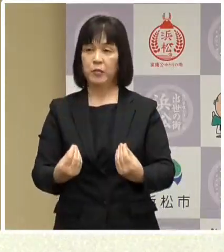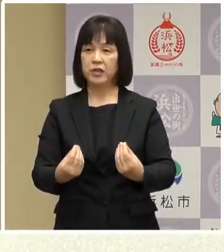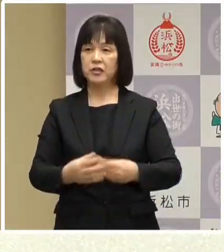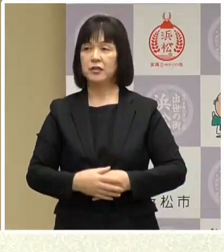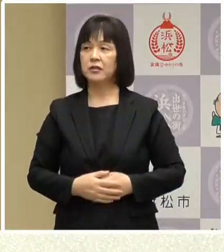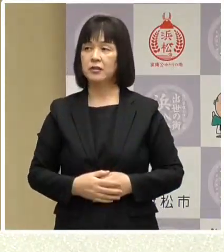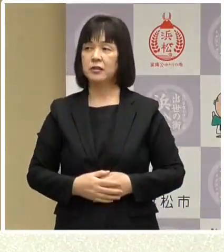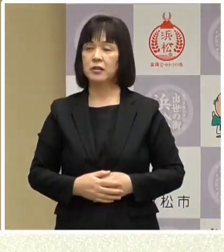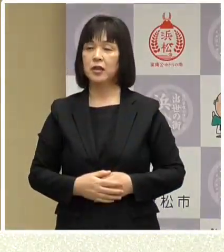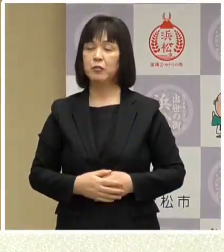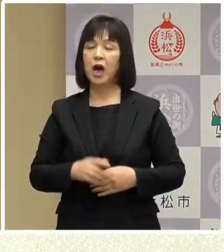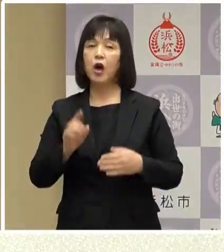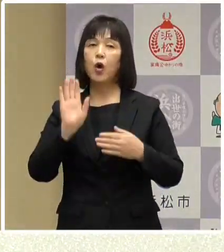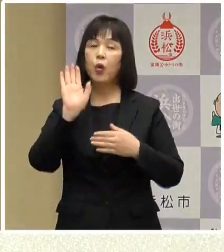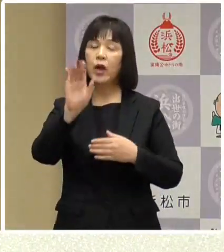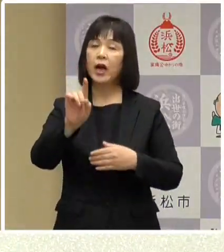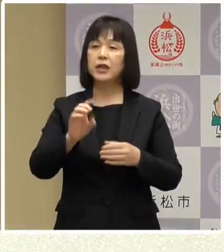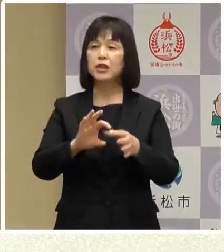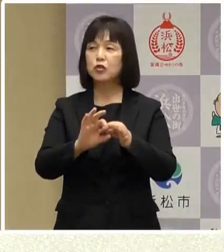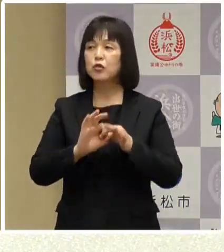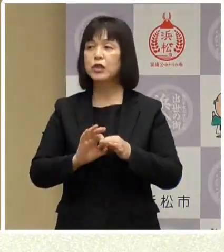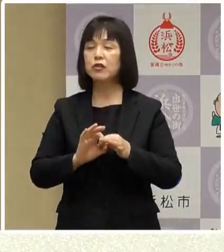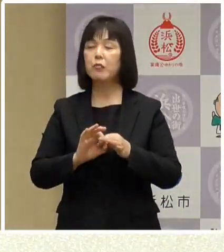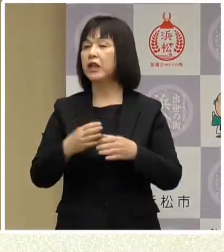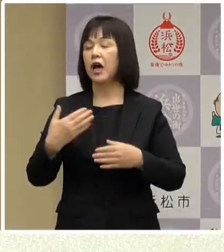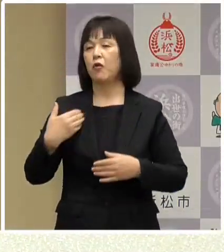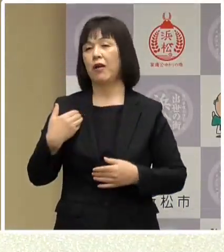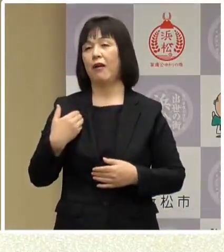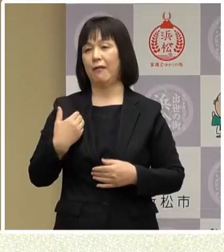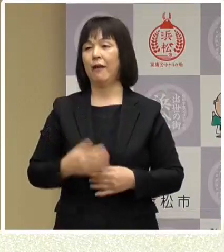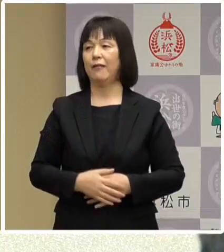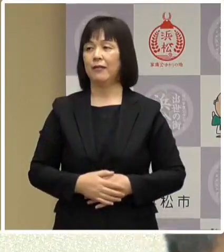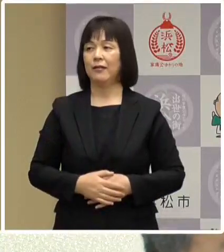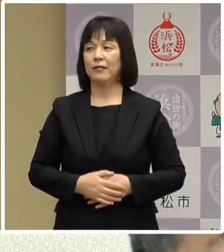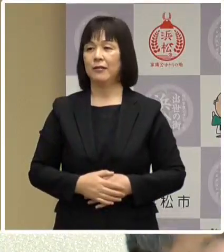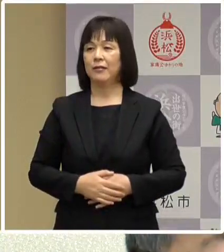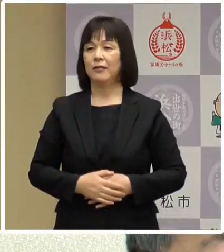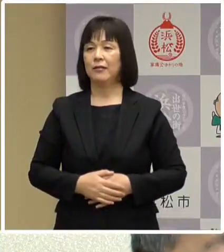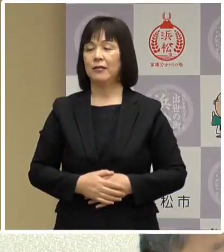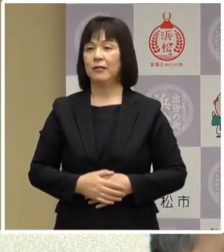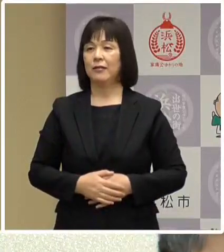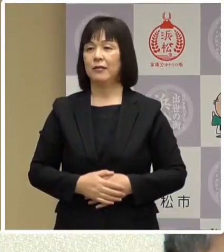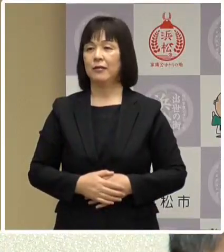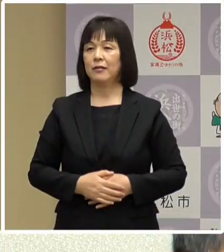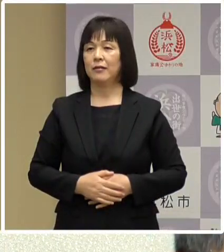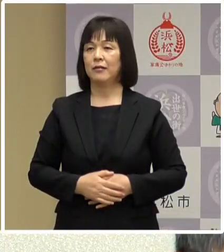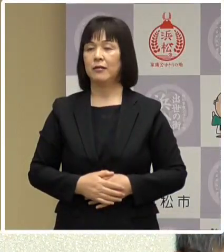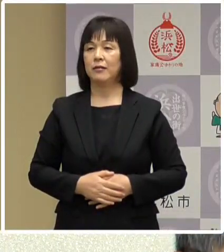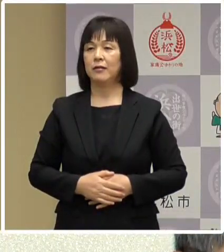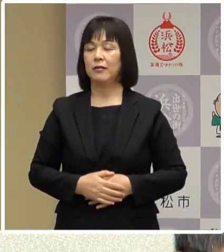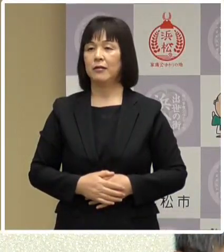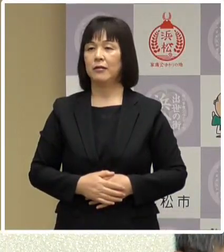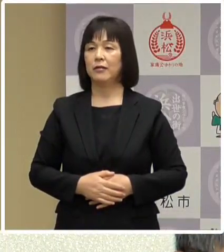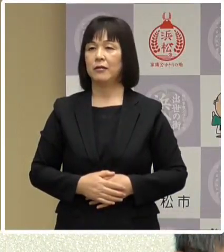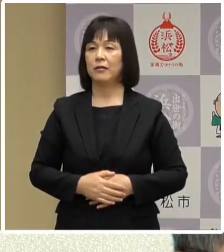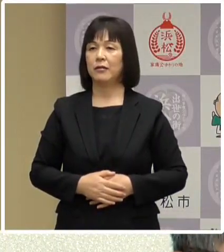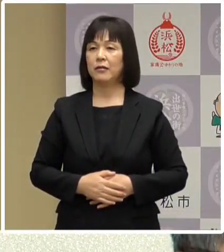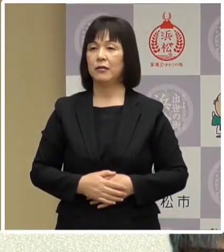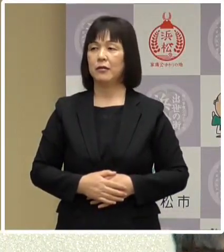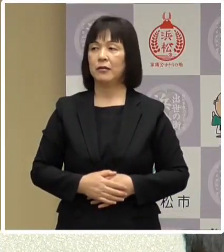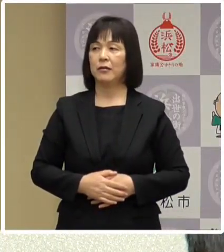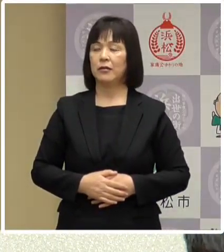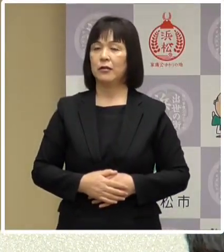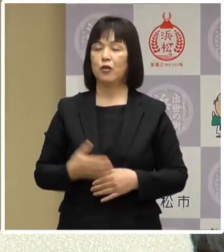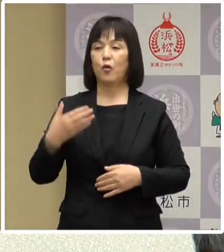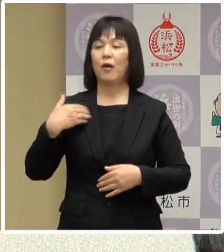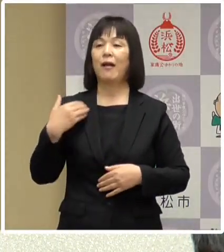遺跡等はありませんので、そこの問題はないのかなと思っております。 じゃあもう、発掘調査に対する影響は全くない